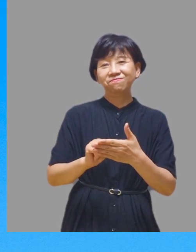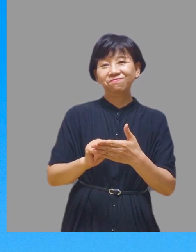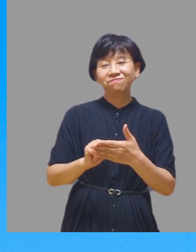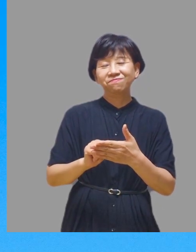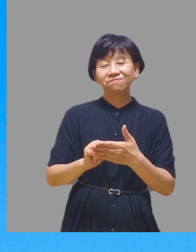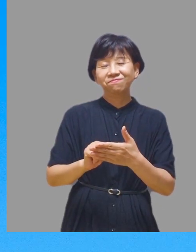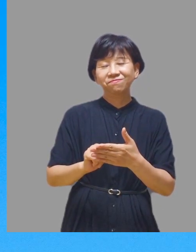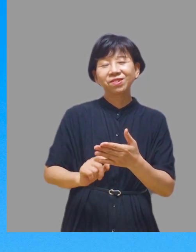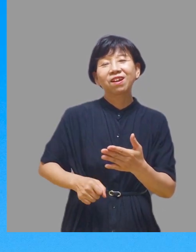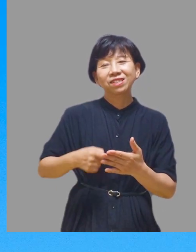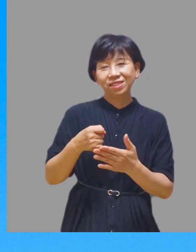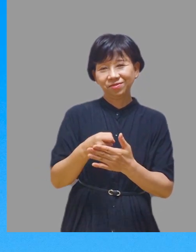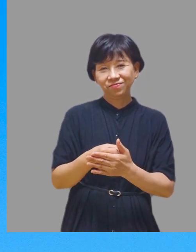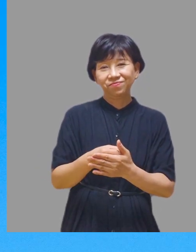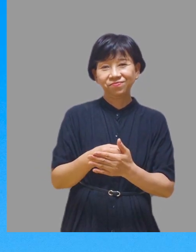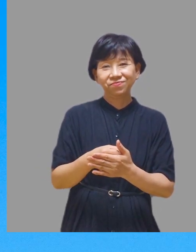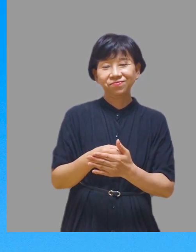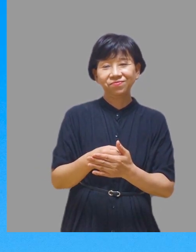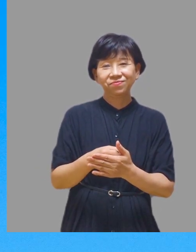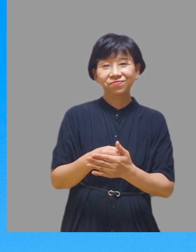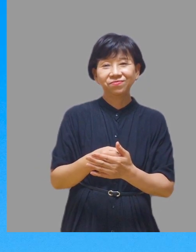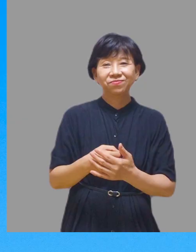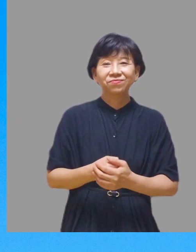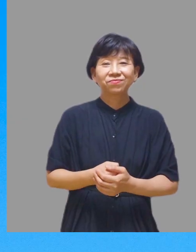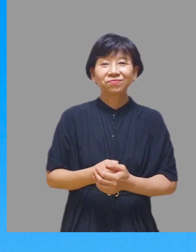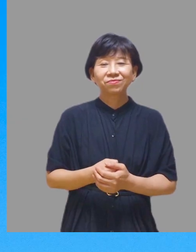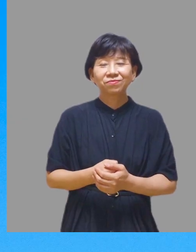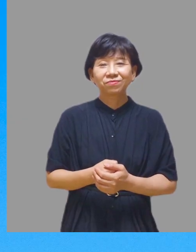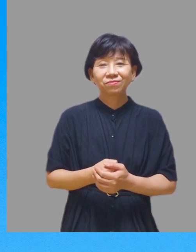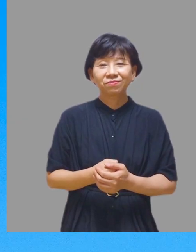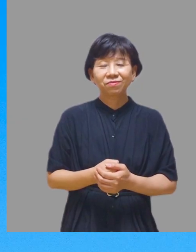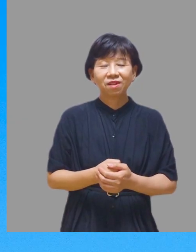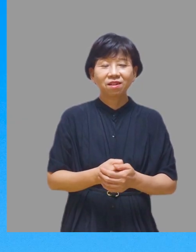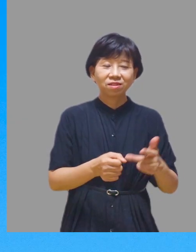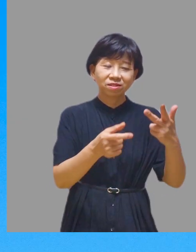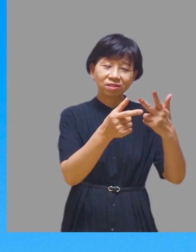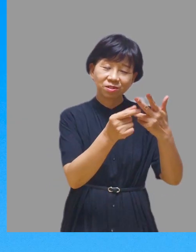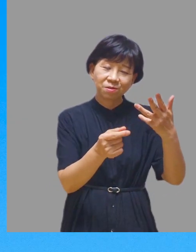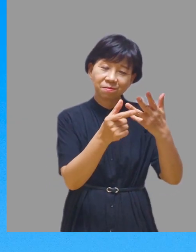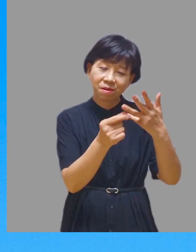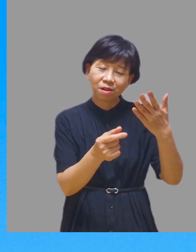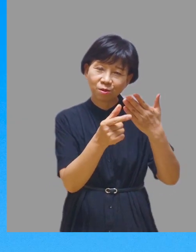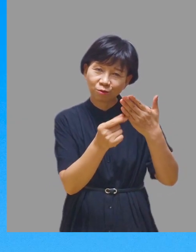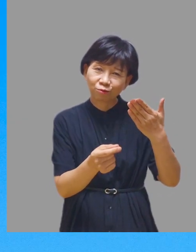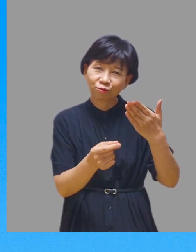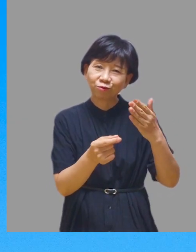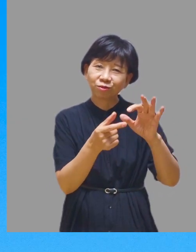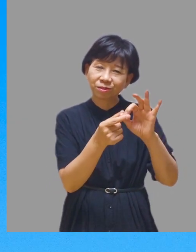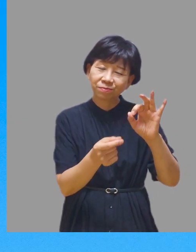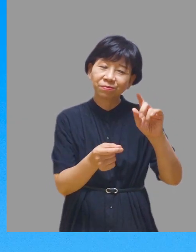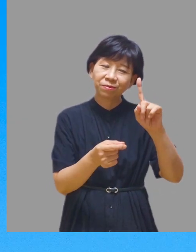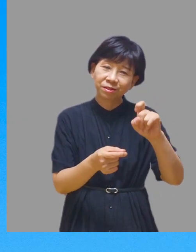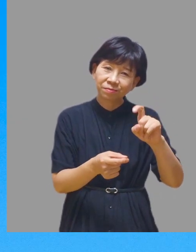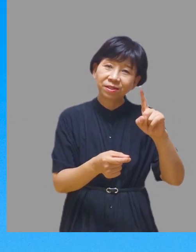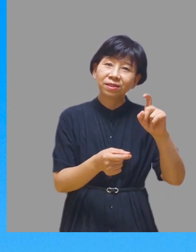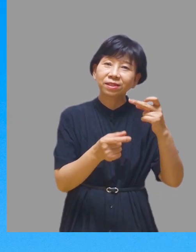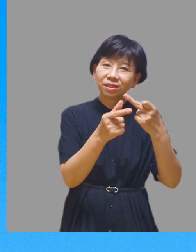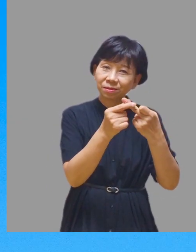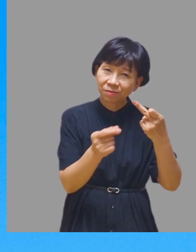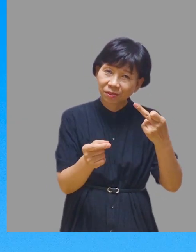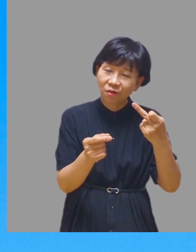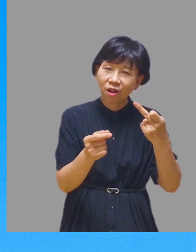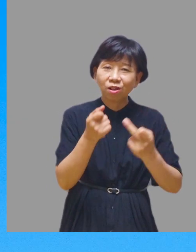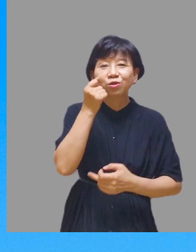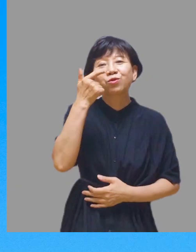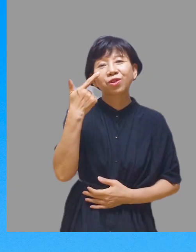섬겨야 되겠다라는 그런 남은 6달을 향한 개인적인 어떤 기도 제목이죠. 근데 제 개인만 그런